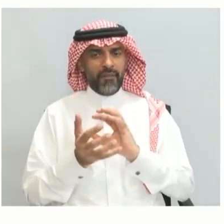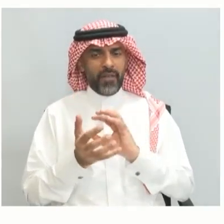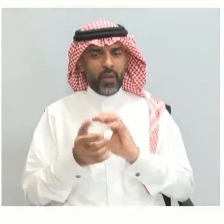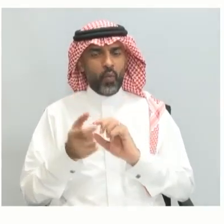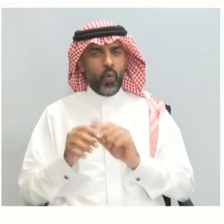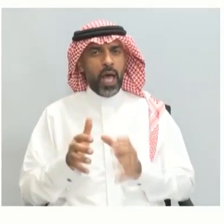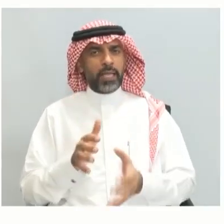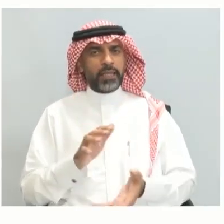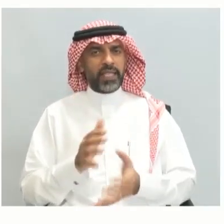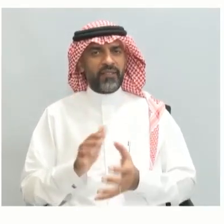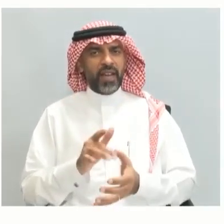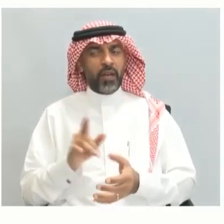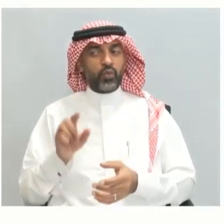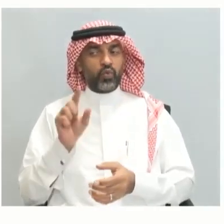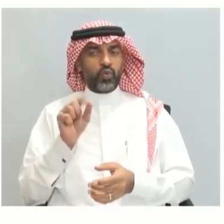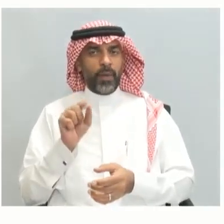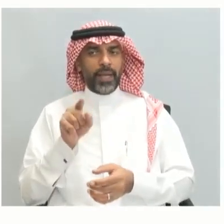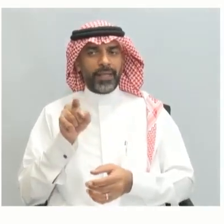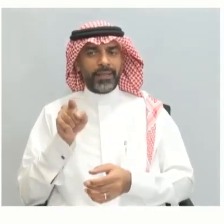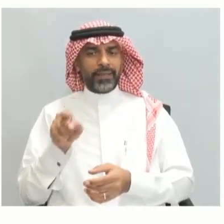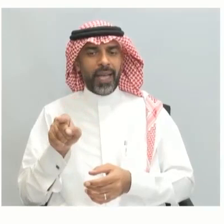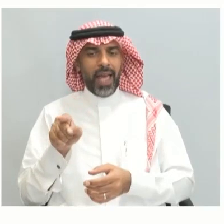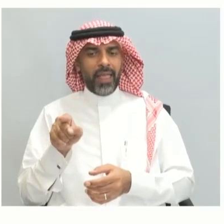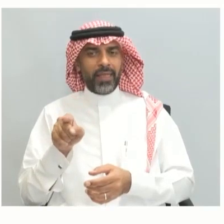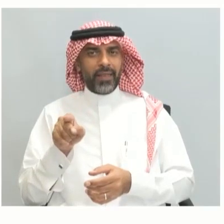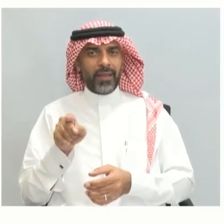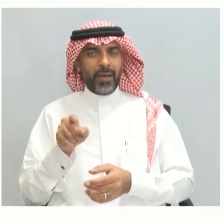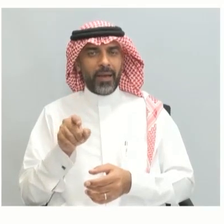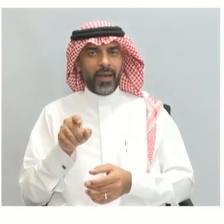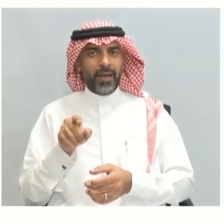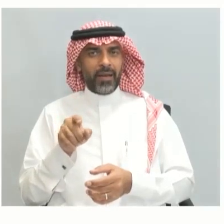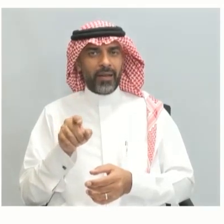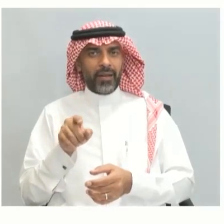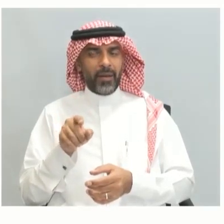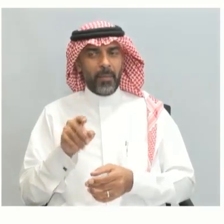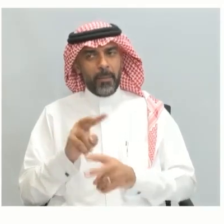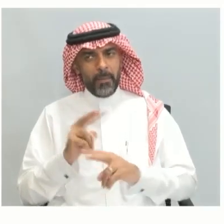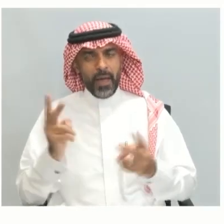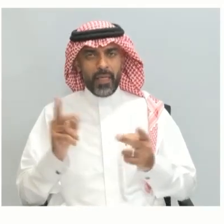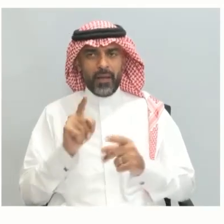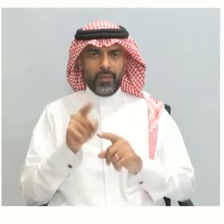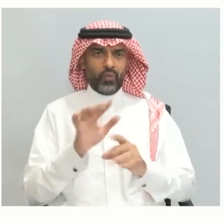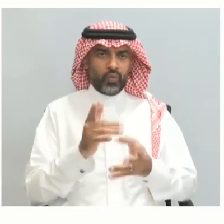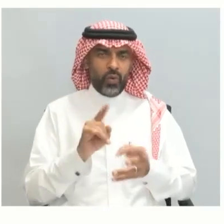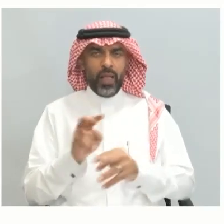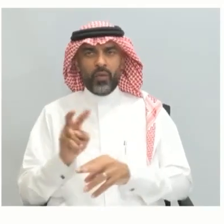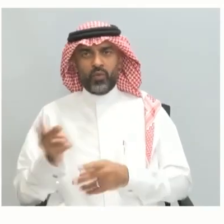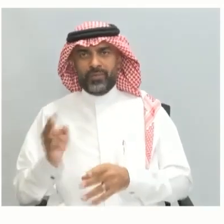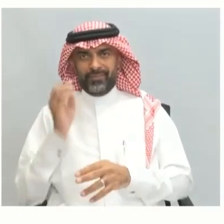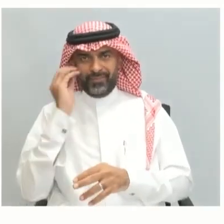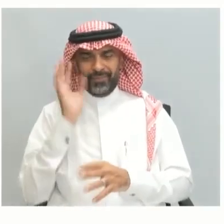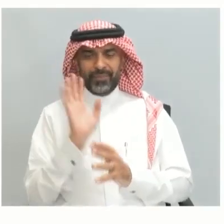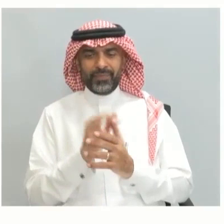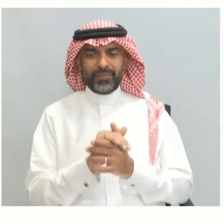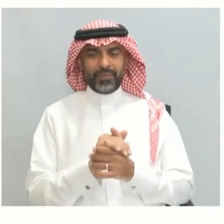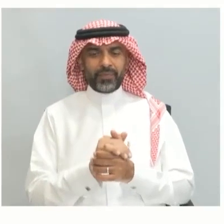والصفات التي تميز هذه الظواهر عن بعضها البعض حيث